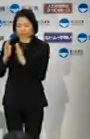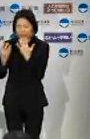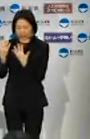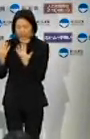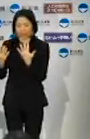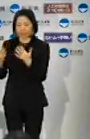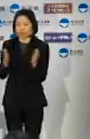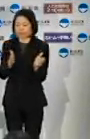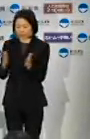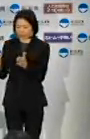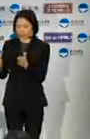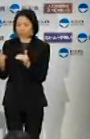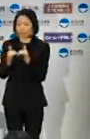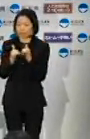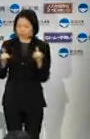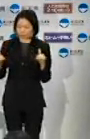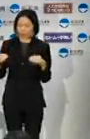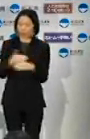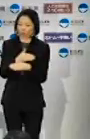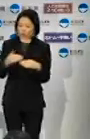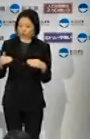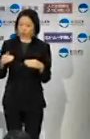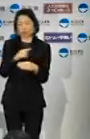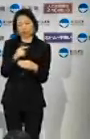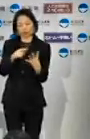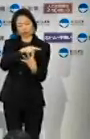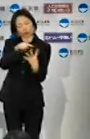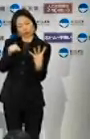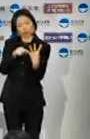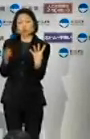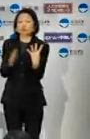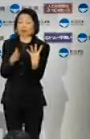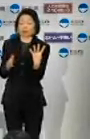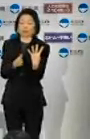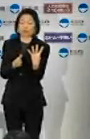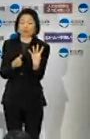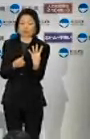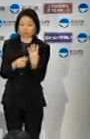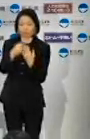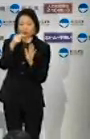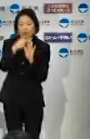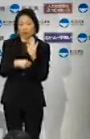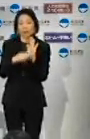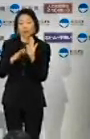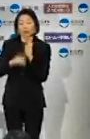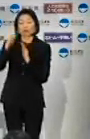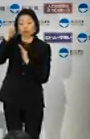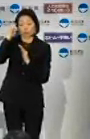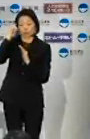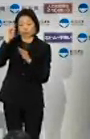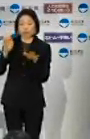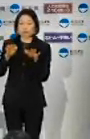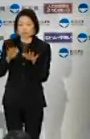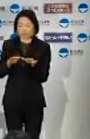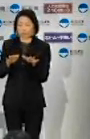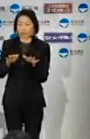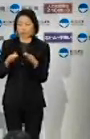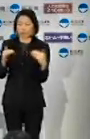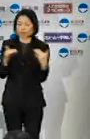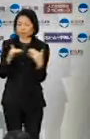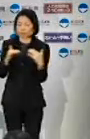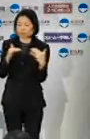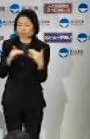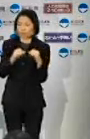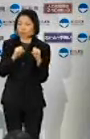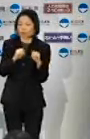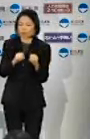くり、公共交通機関の、まあ、4つぐらいの柱が出てきて、 そうですね、はい、 まあ、これからもう今詰めの議論やって、まあ、年度